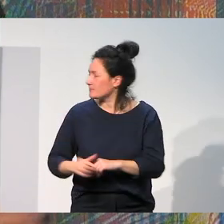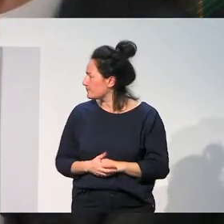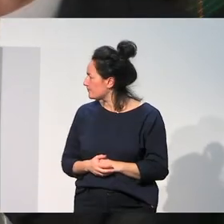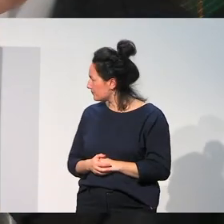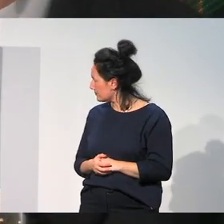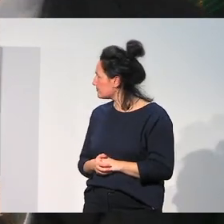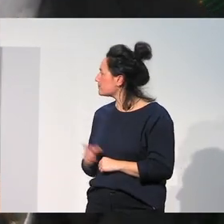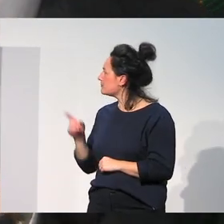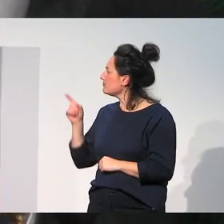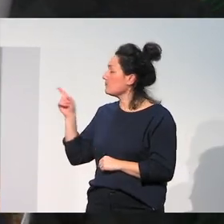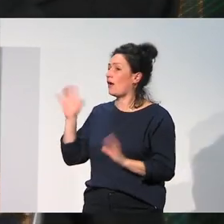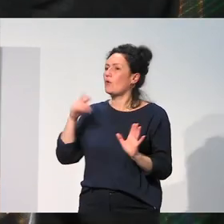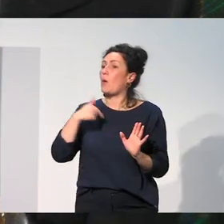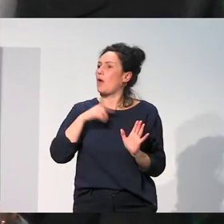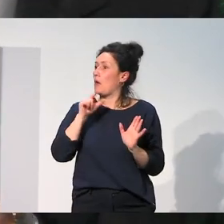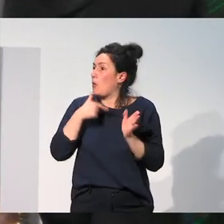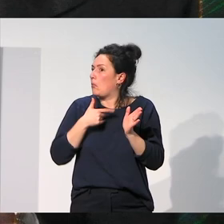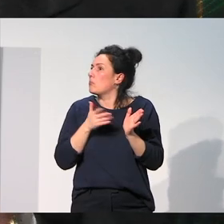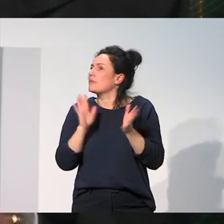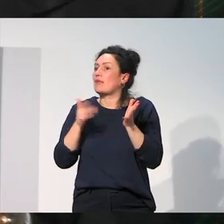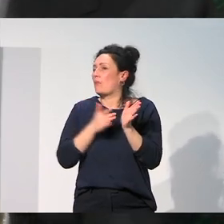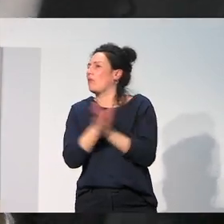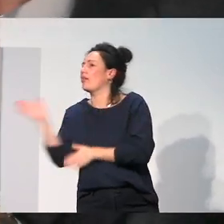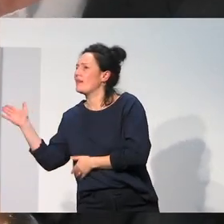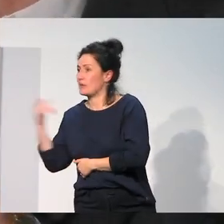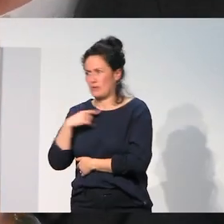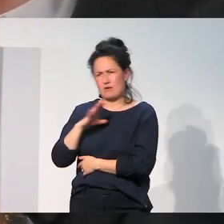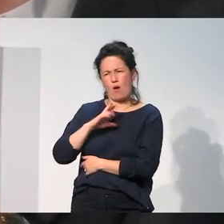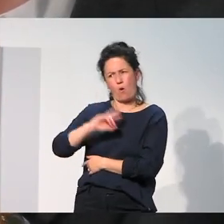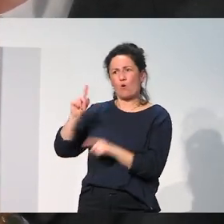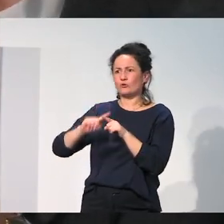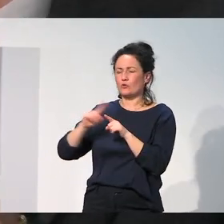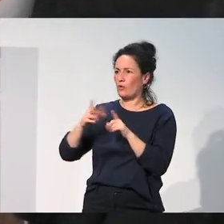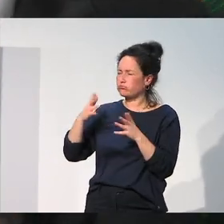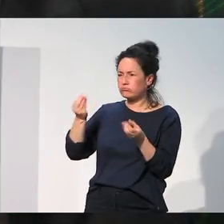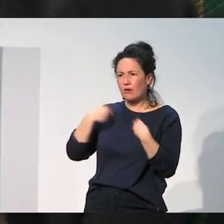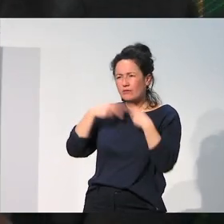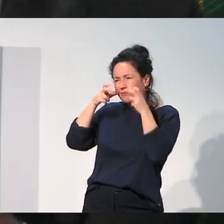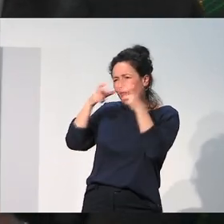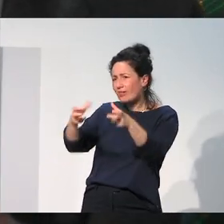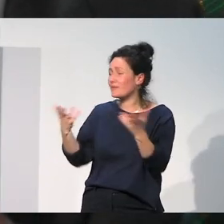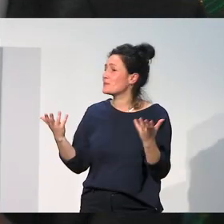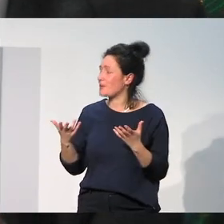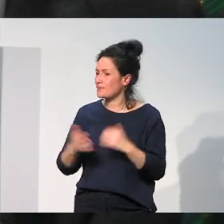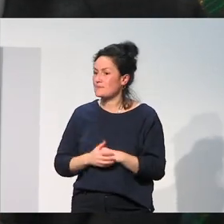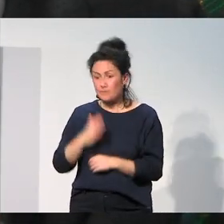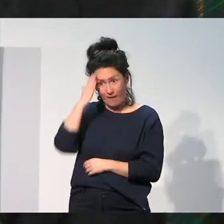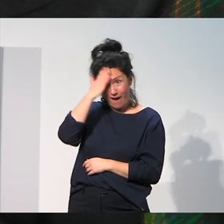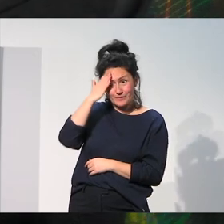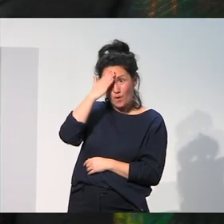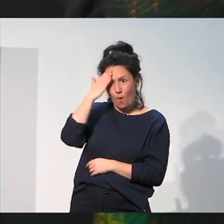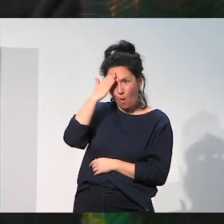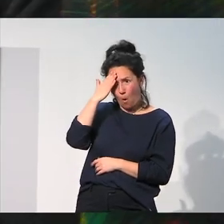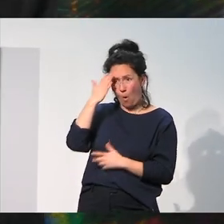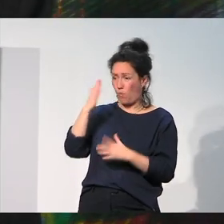truc. Là, on est parti. Peut-être que vous avez d'autres questions. Donc, moi, il y a un autre truc qui me fascine. C'est de penser que les animaux, ouais, je